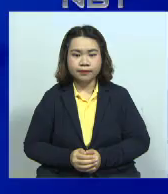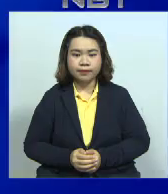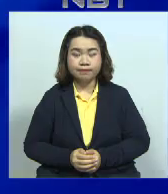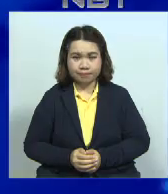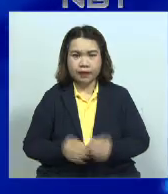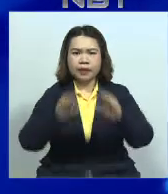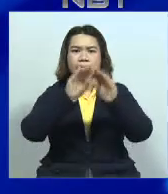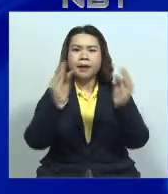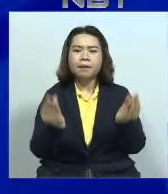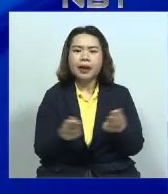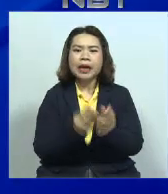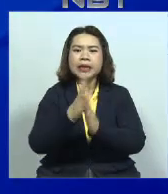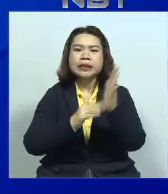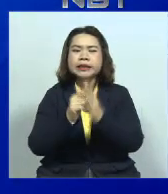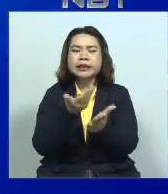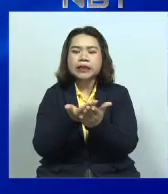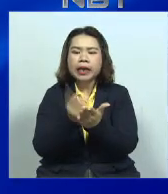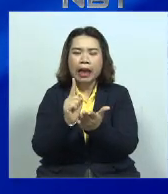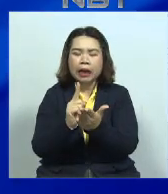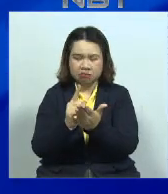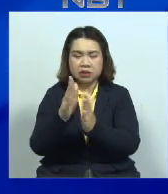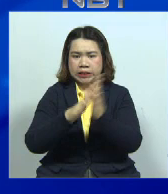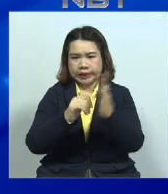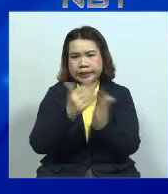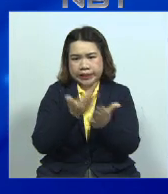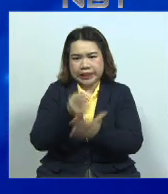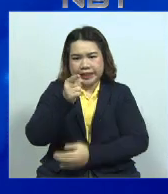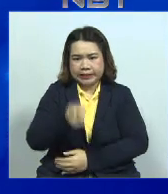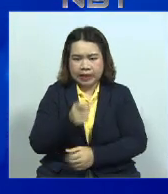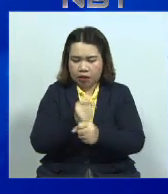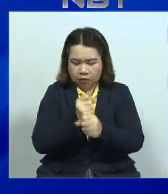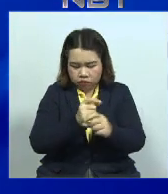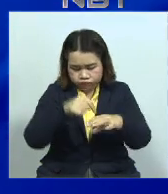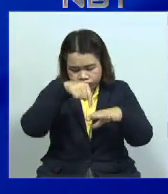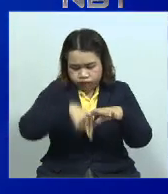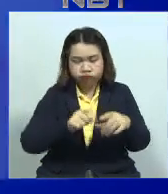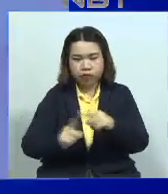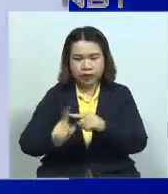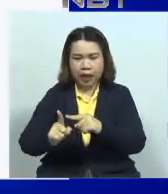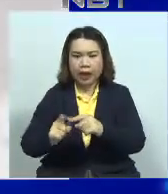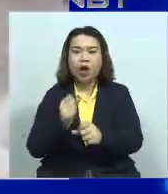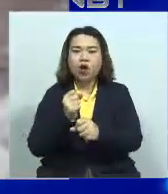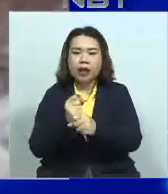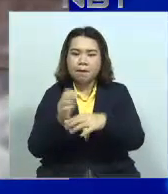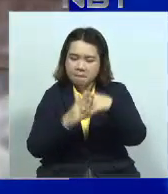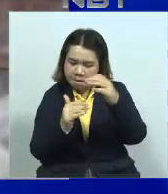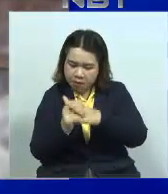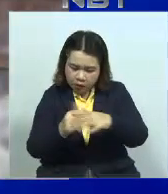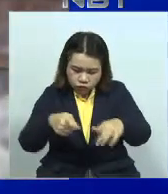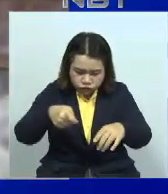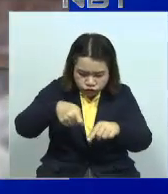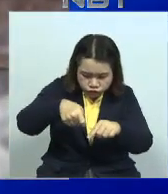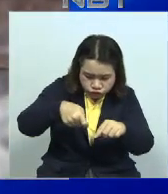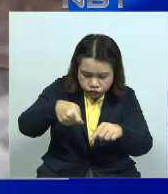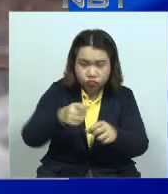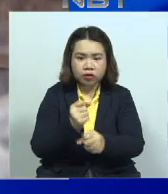มาลัยเงินทำด้วยวัสดุเงินแท้ผ่านขั้นตอนที่สลับซับซ้อนและนำมาขึ้นรูปด้วยมือทุกขั้นตอนโด